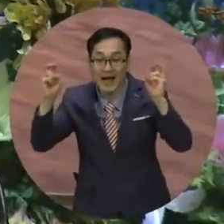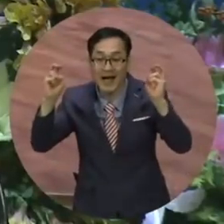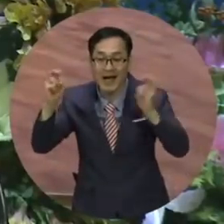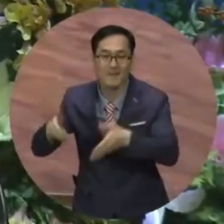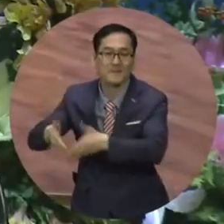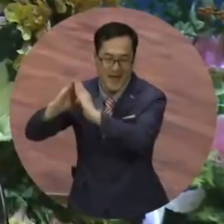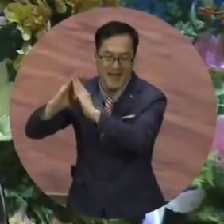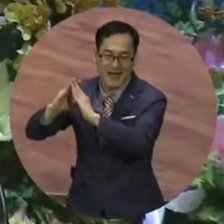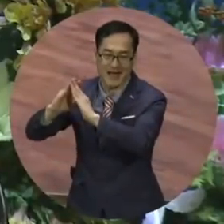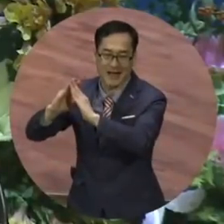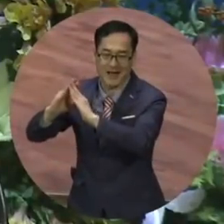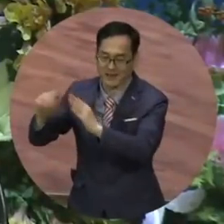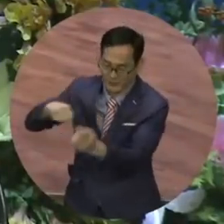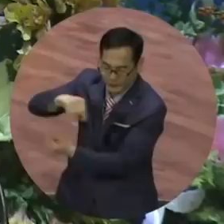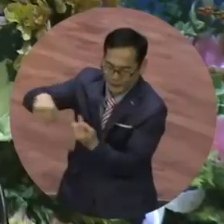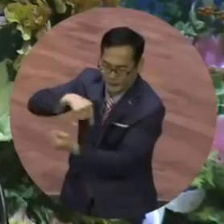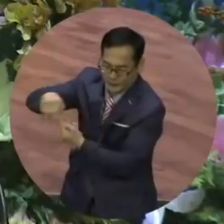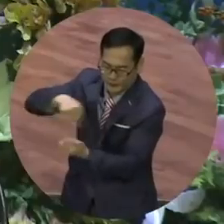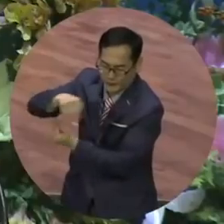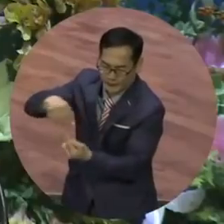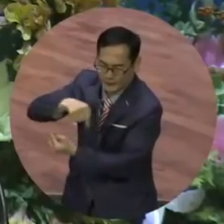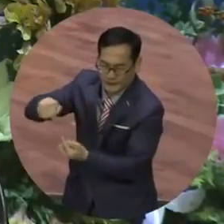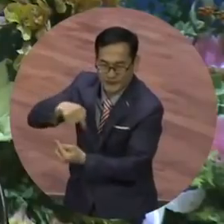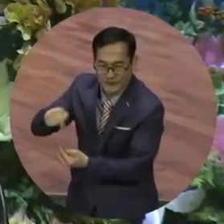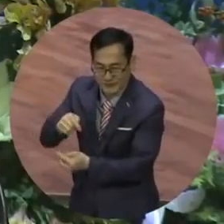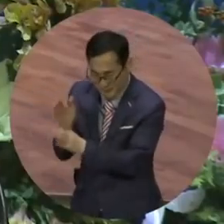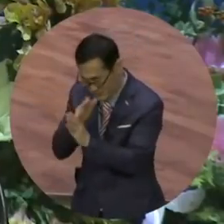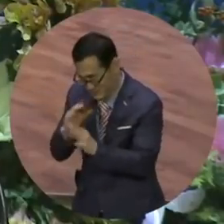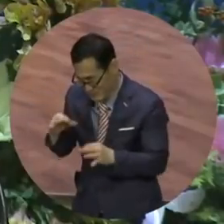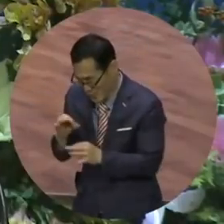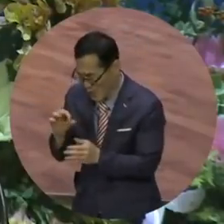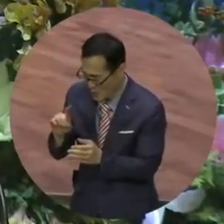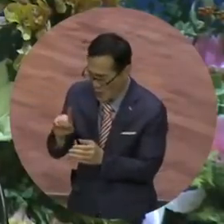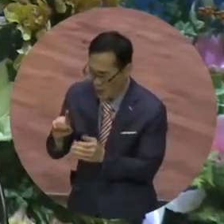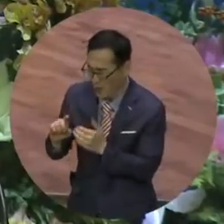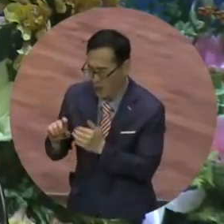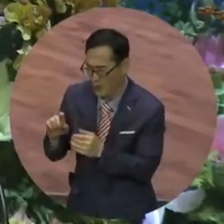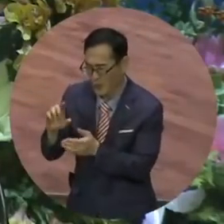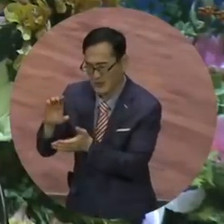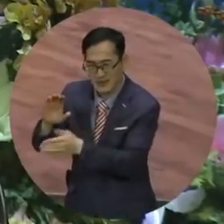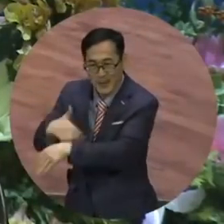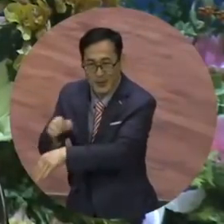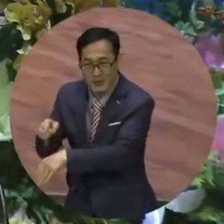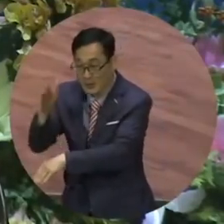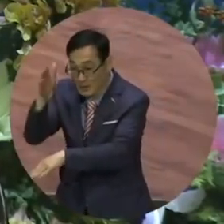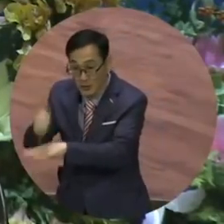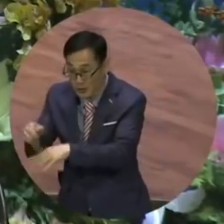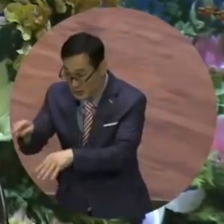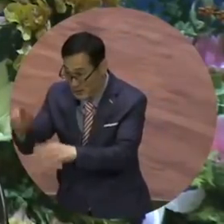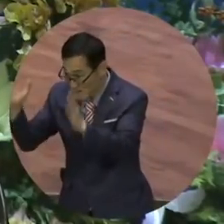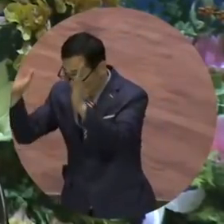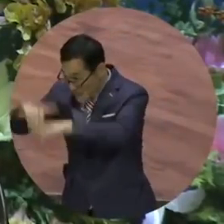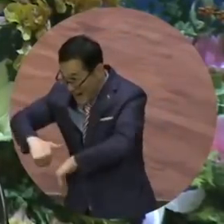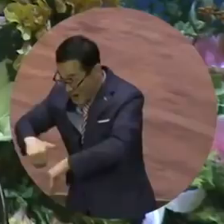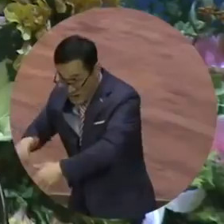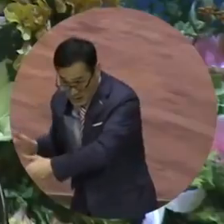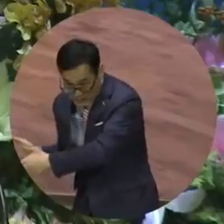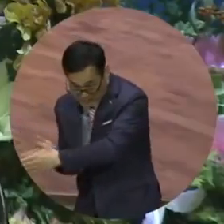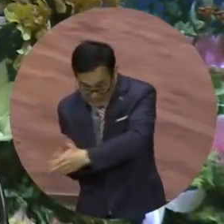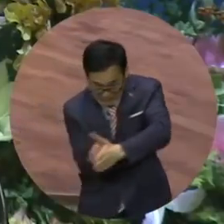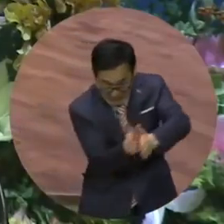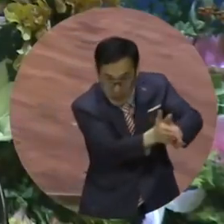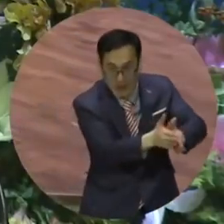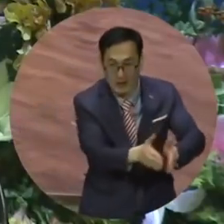그래가지고 지상 최대의 부도를 내버렸어요. 본인만 망한 게 아니에요. 그 관계에 대한